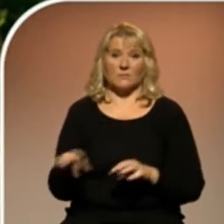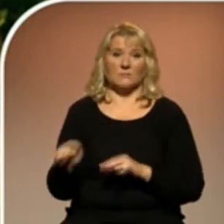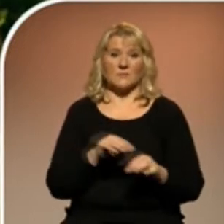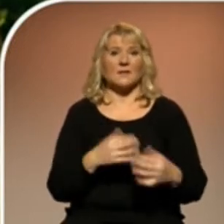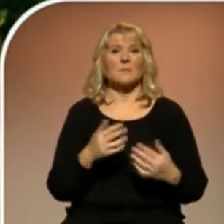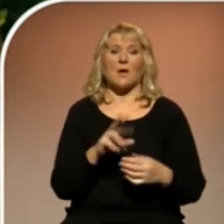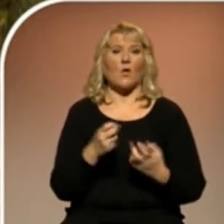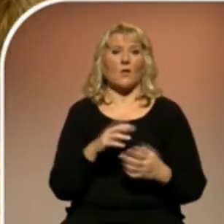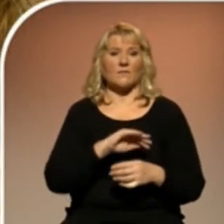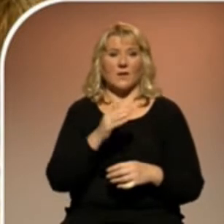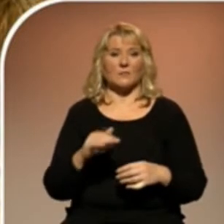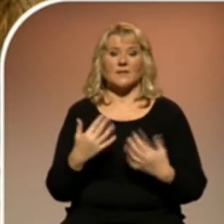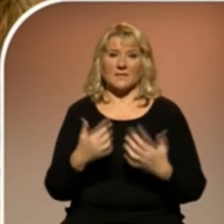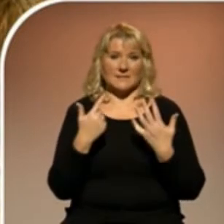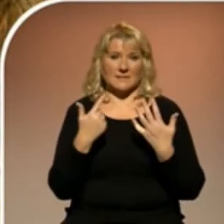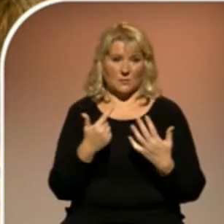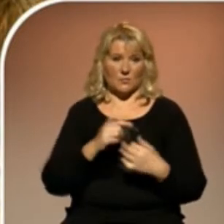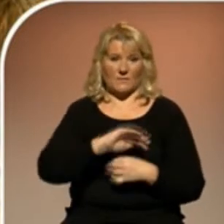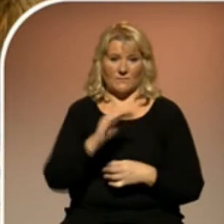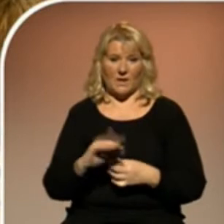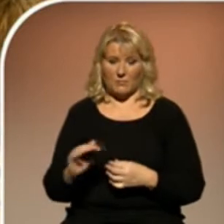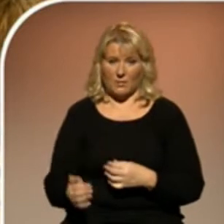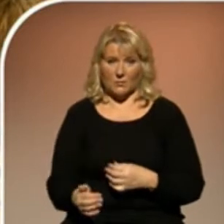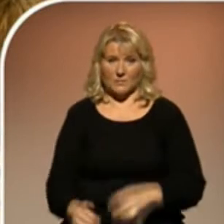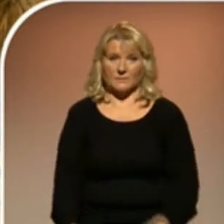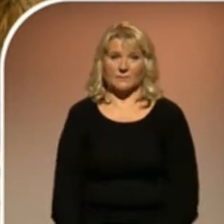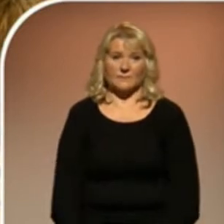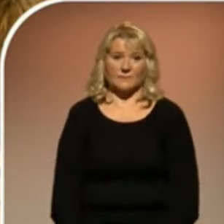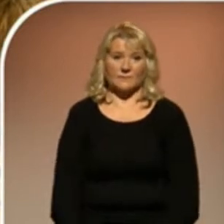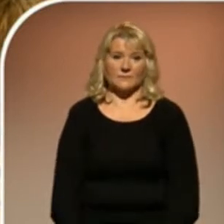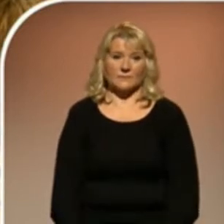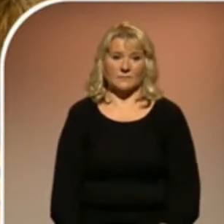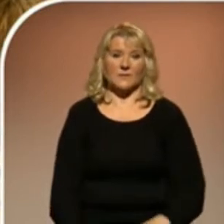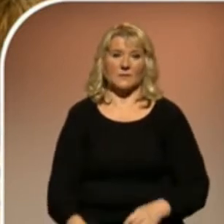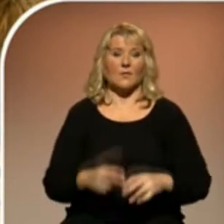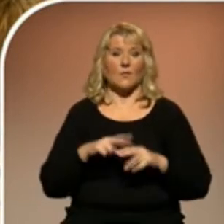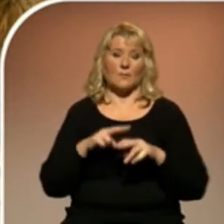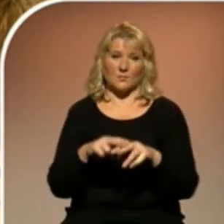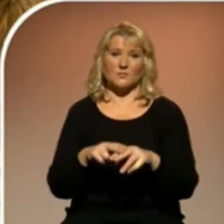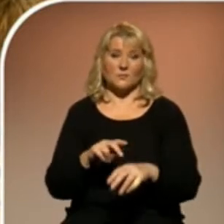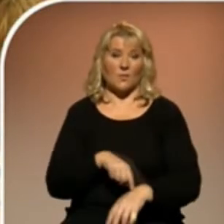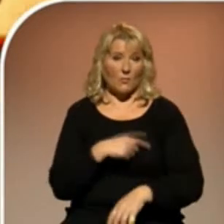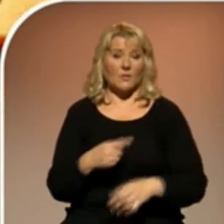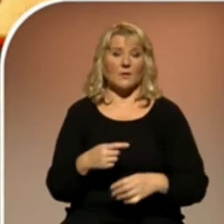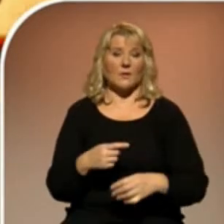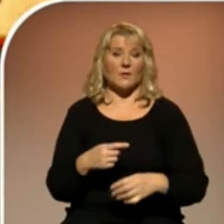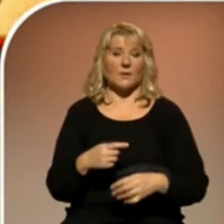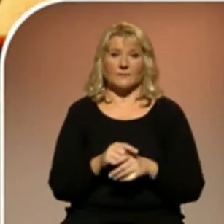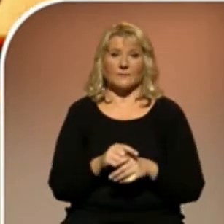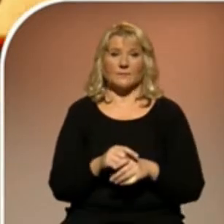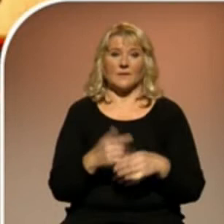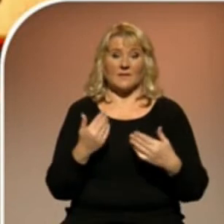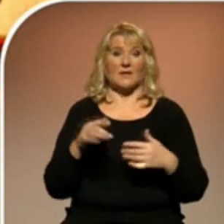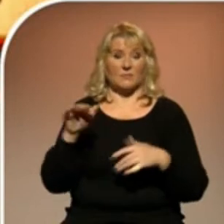nebo kolik? Teď 7. 7. Teď 7 velbloudů. Je k tomu dlouhá cesta i teď, i když tam ty